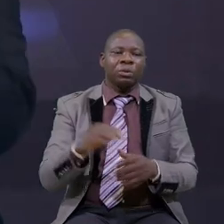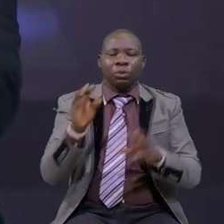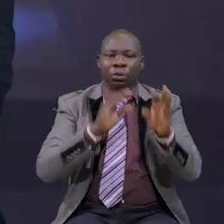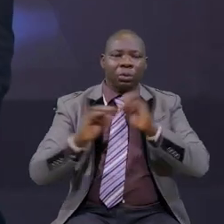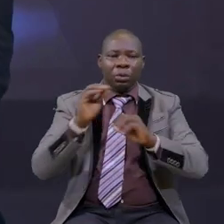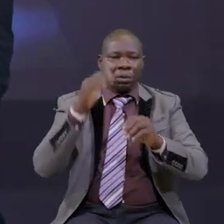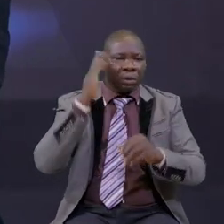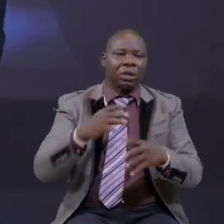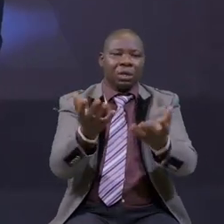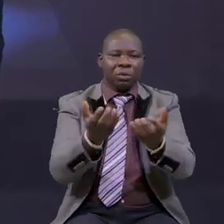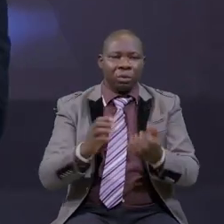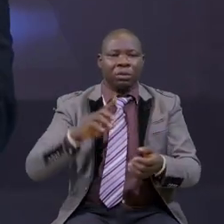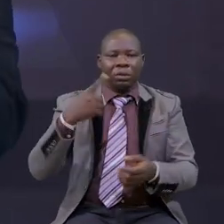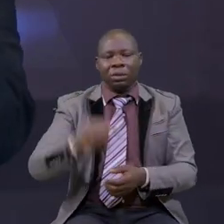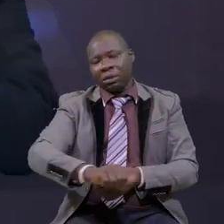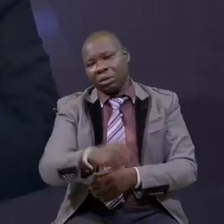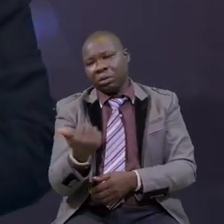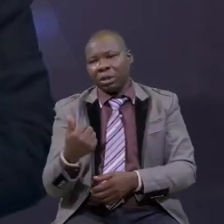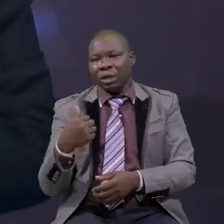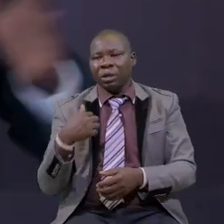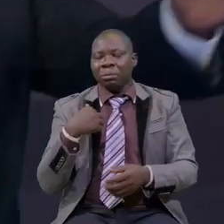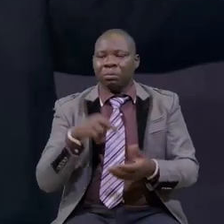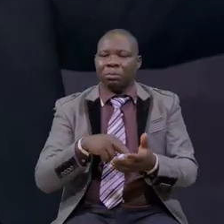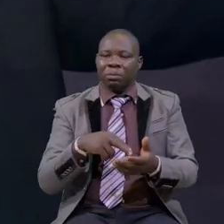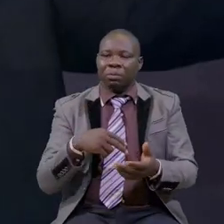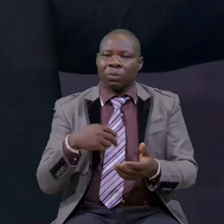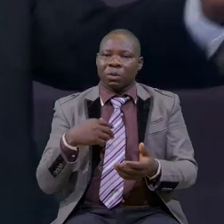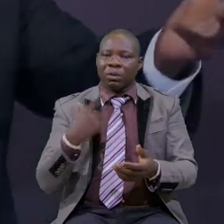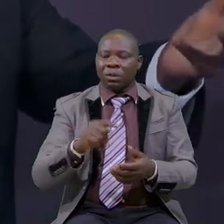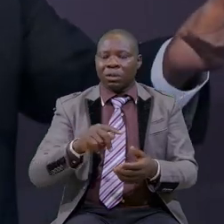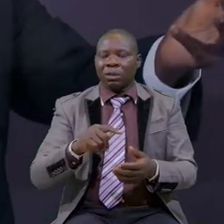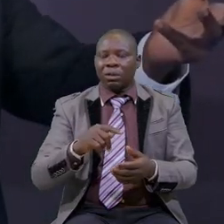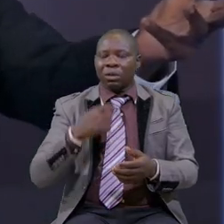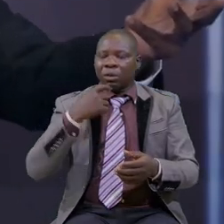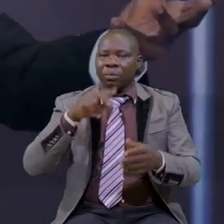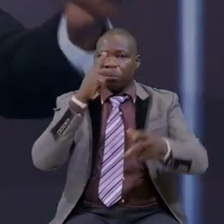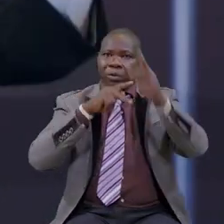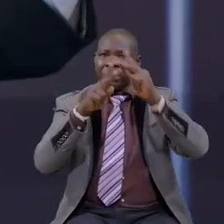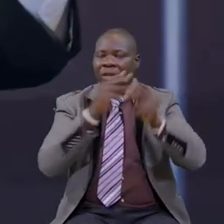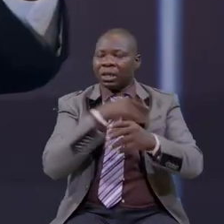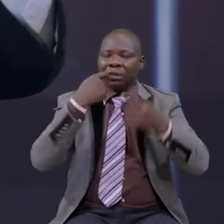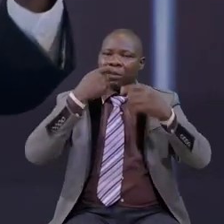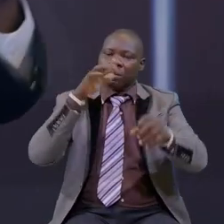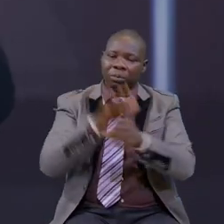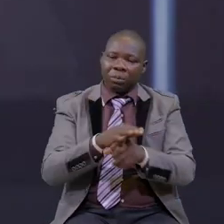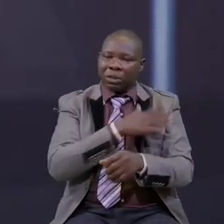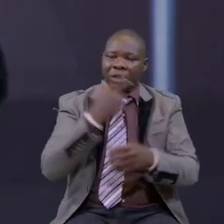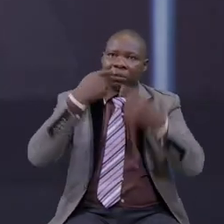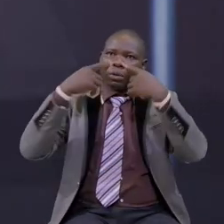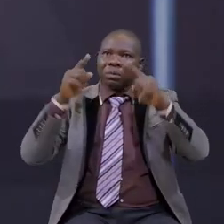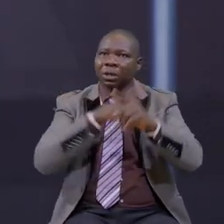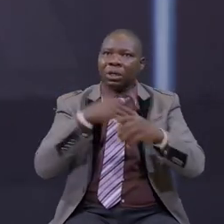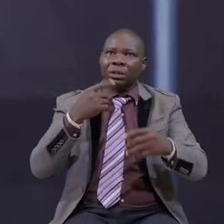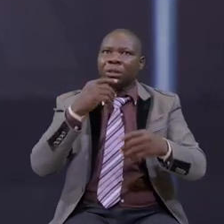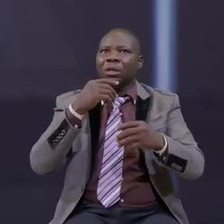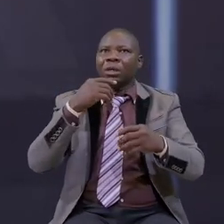Ne manqueront, cela veut dire, ne va pas faillir. La prophétie, les promesses, les proclamations, les